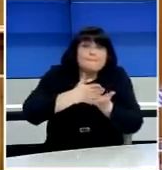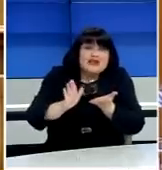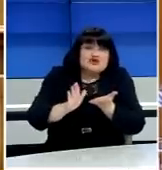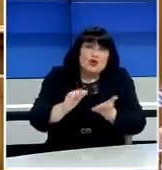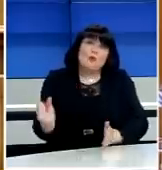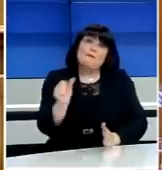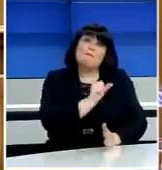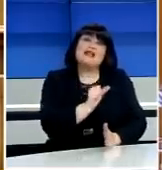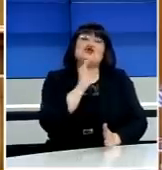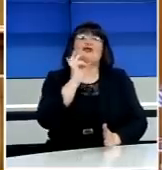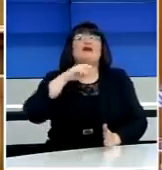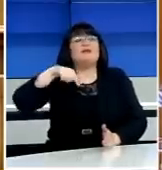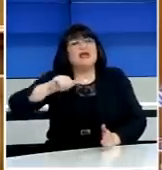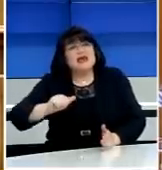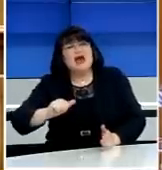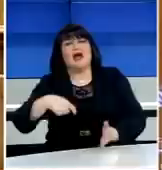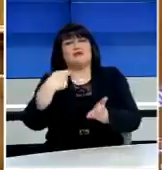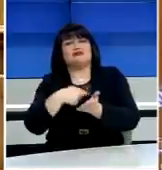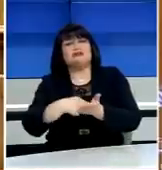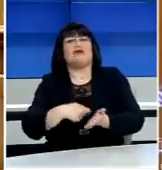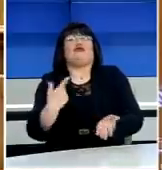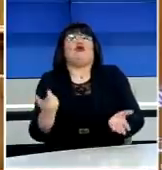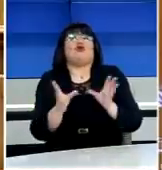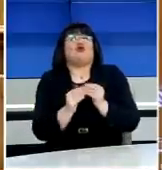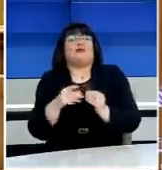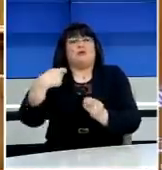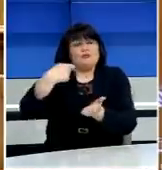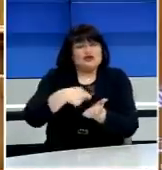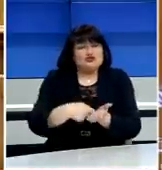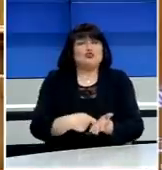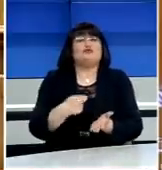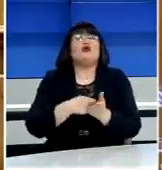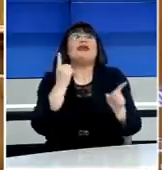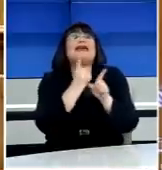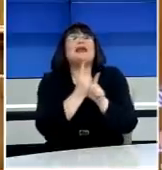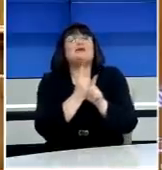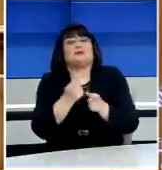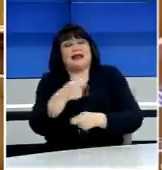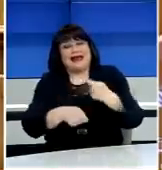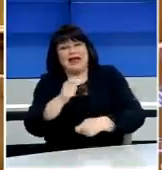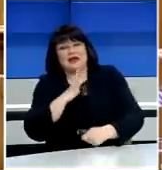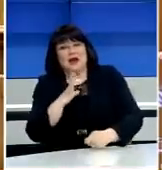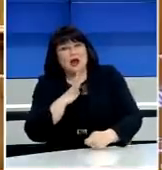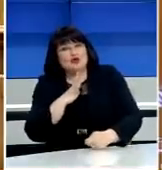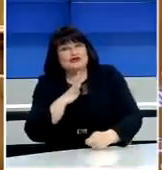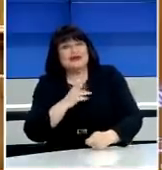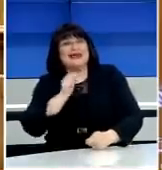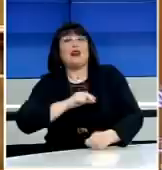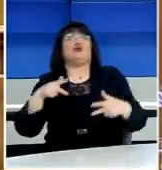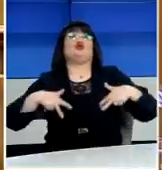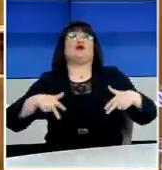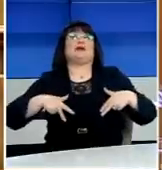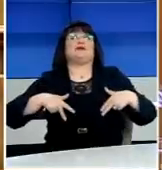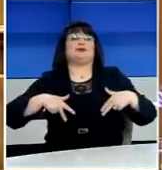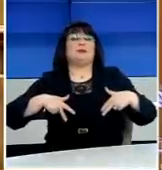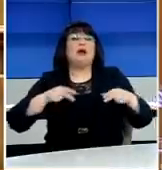κράτος. Από το ΦΠΑ, από το φόρο μισθωτών υπηρεσιών, από το φόρο ειδικής κατανάλωσης. Τα σταματήσατε. Και πώς να έχουμε